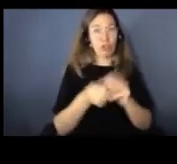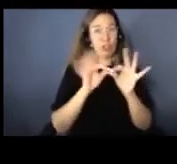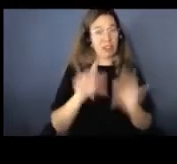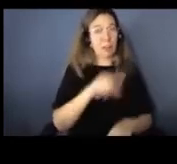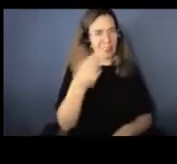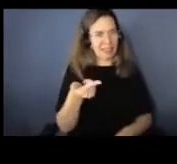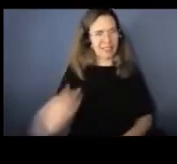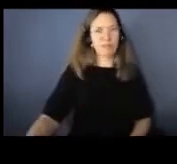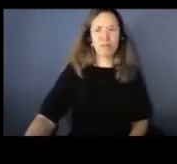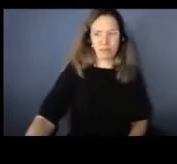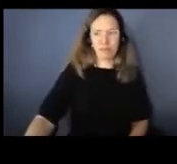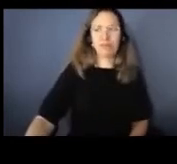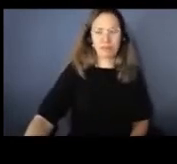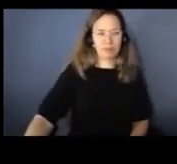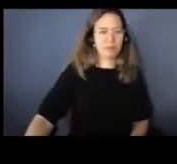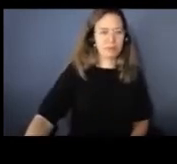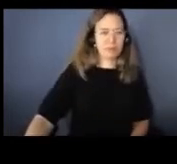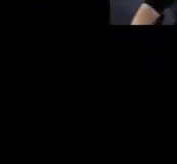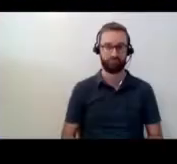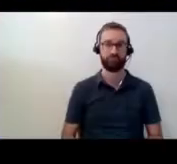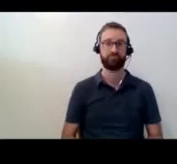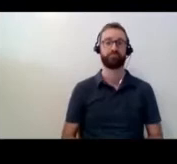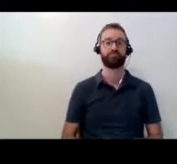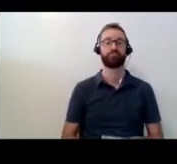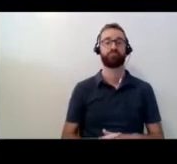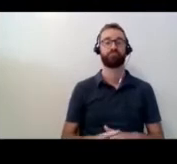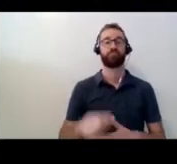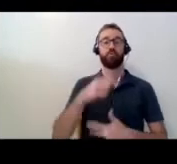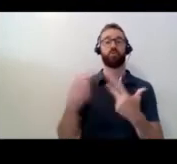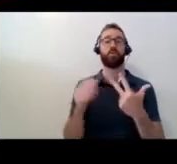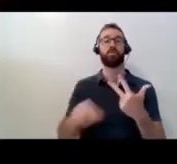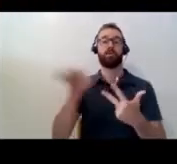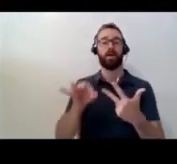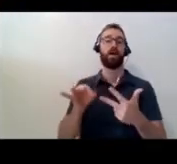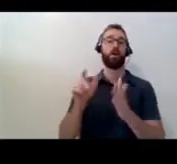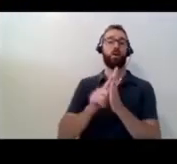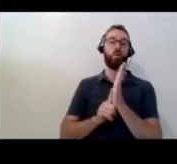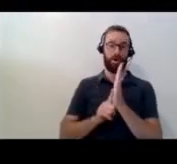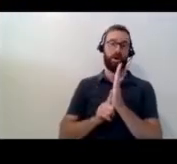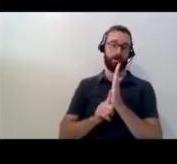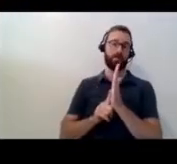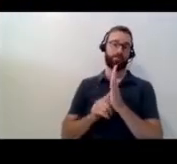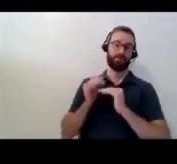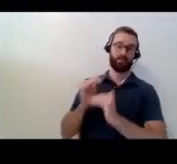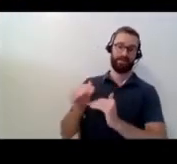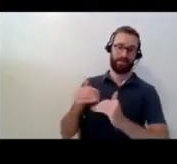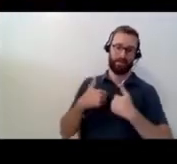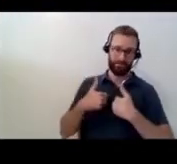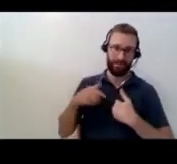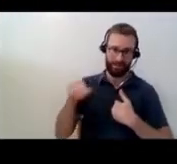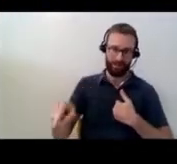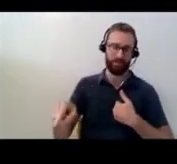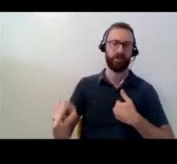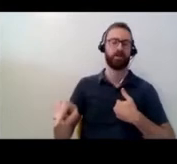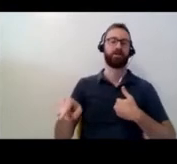premiers arguments, c'est la loi sur le bien-être et la sécurité de l'animal, qui, elle, va imposer toute